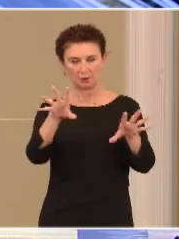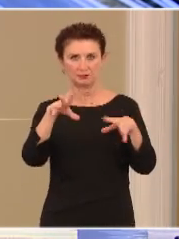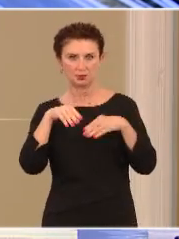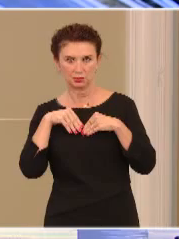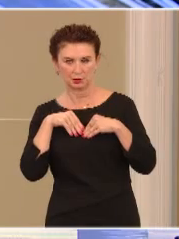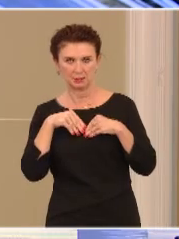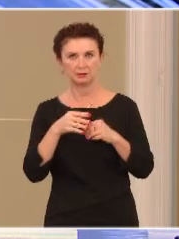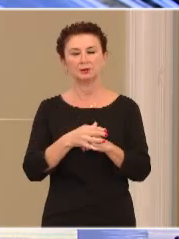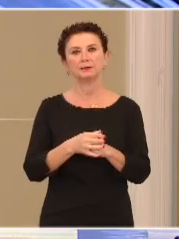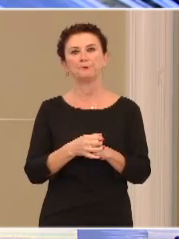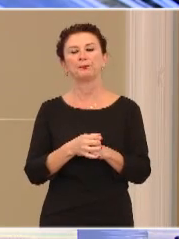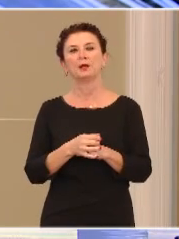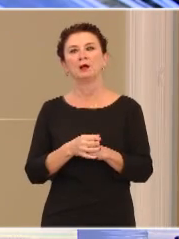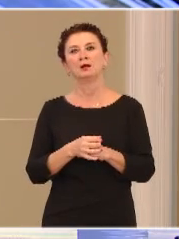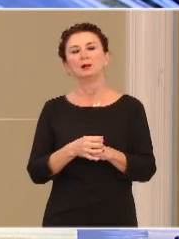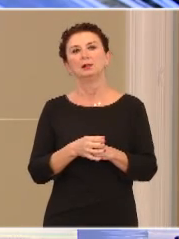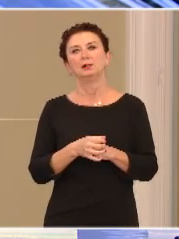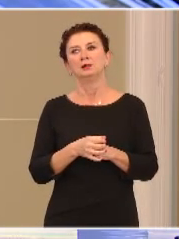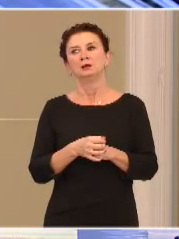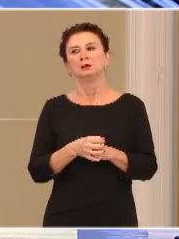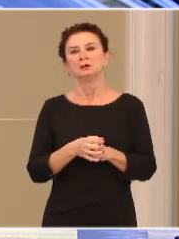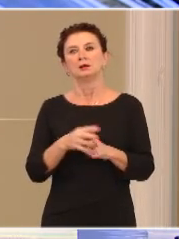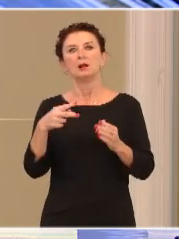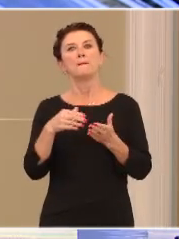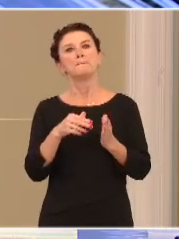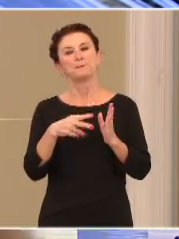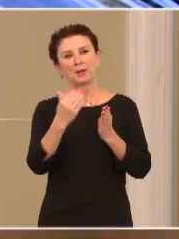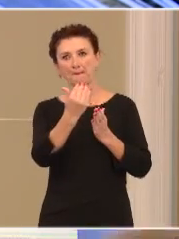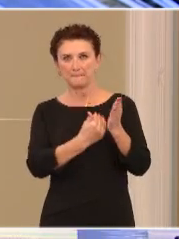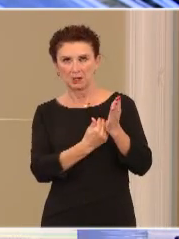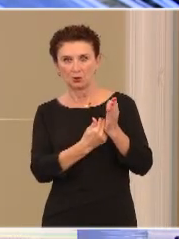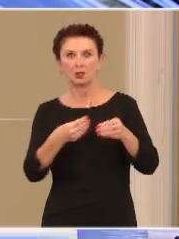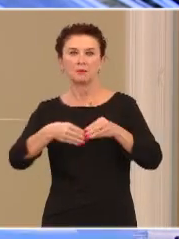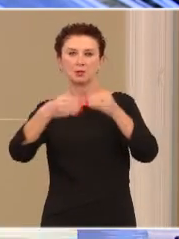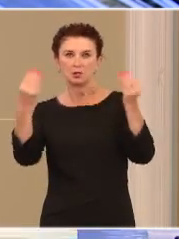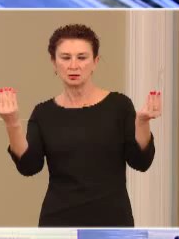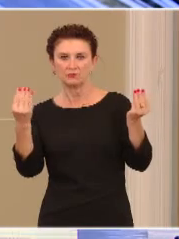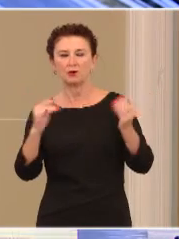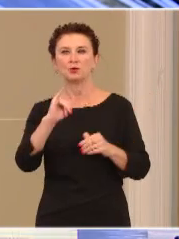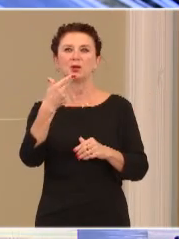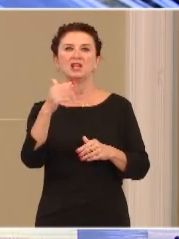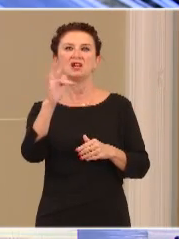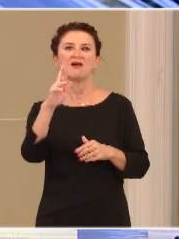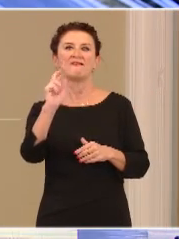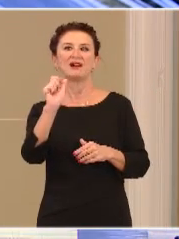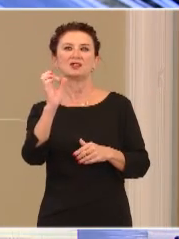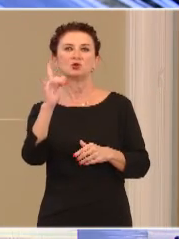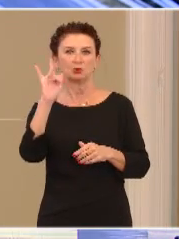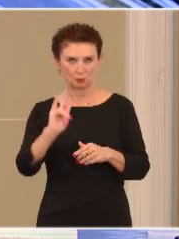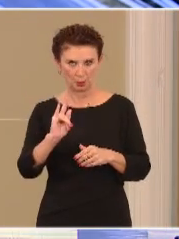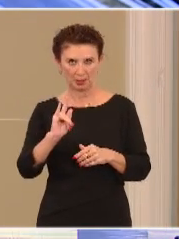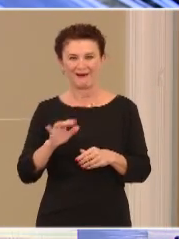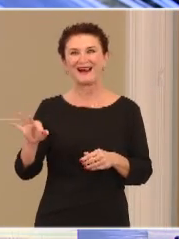infrastruktury gminnej oraz powiatowej, daje możliwość samorządom, na co zresztą czekały,